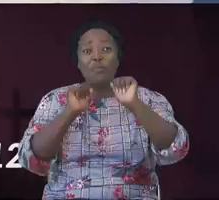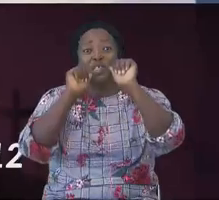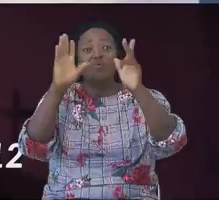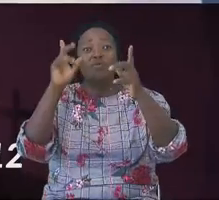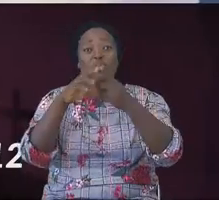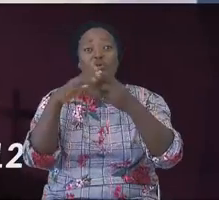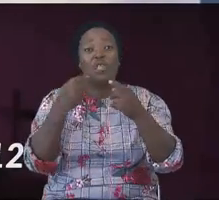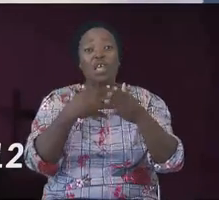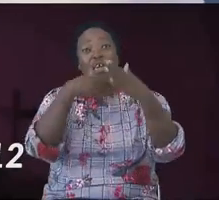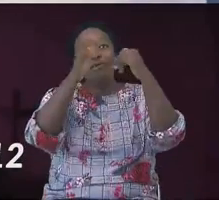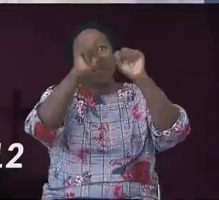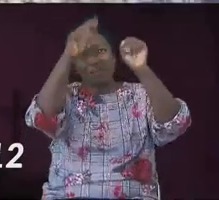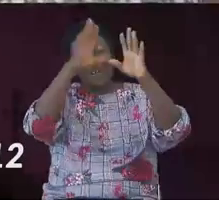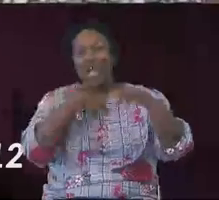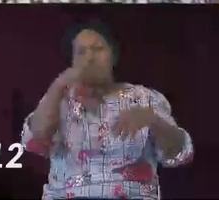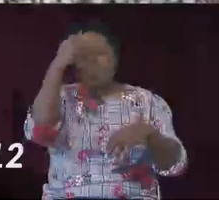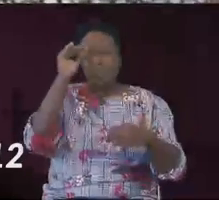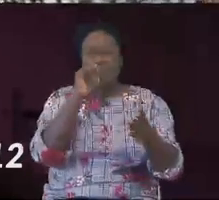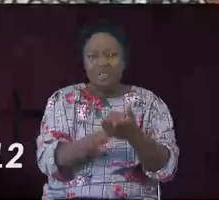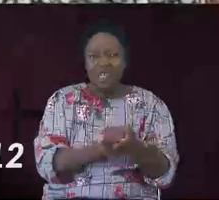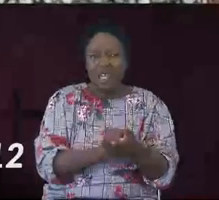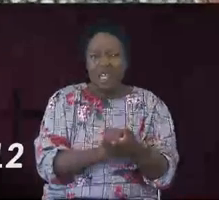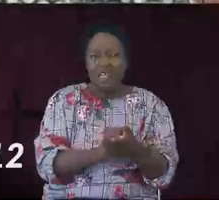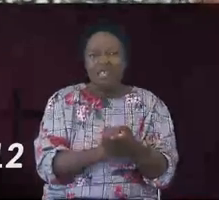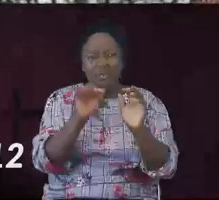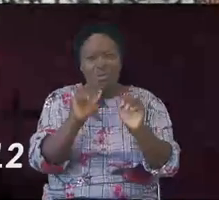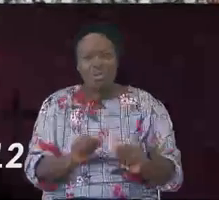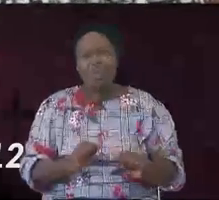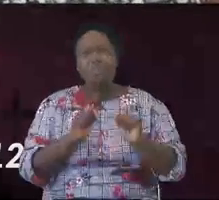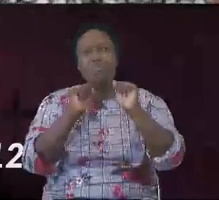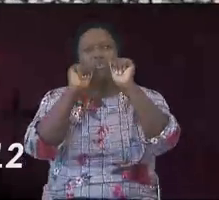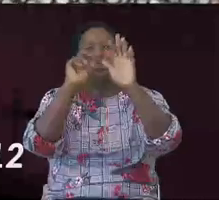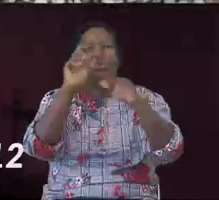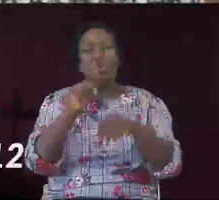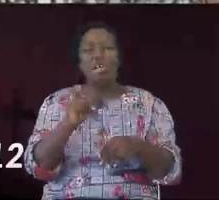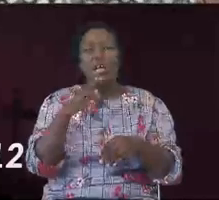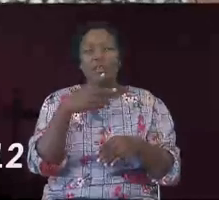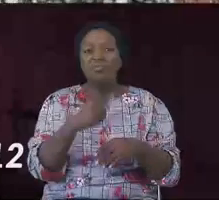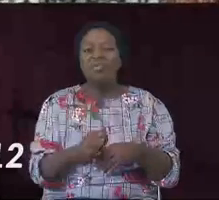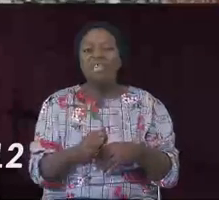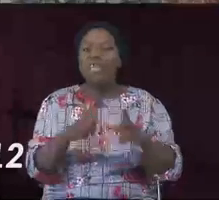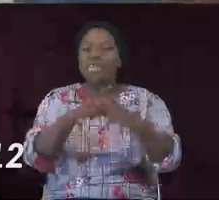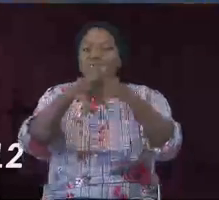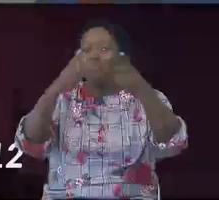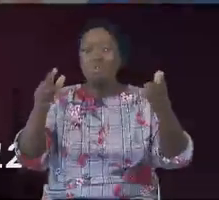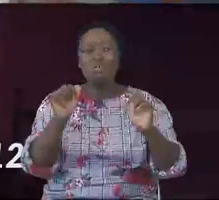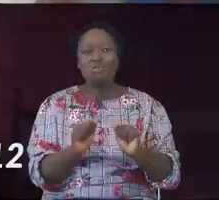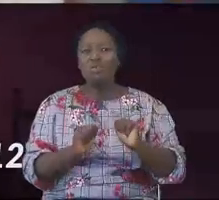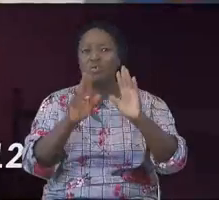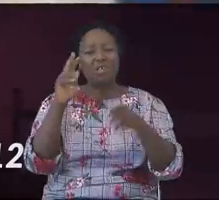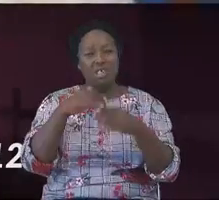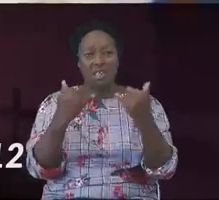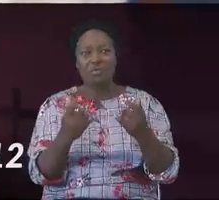ciel triomphalement, soumis au Père céleste. Et à cause de